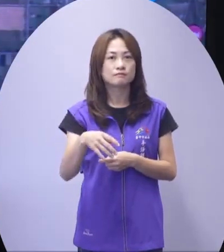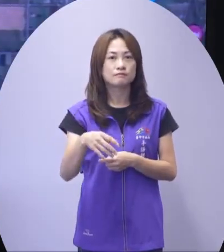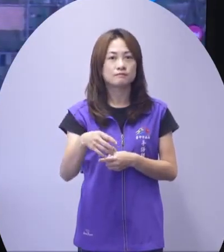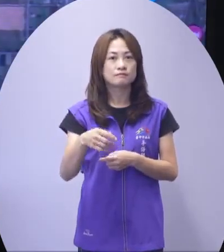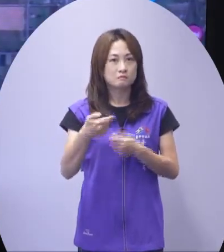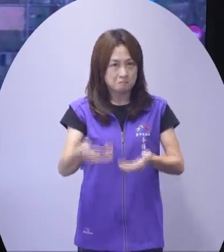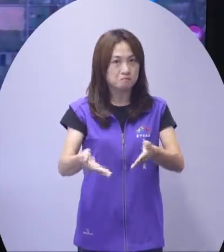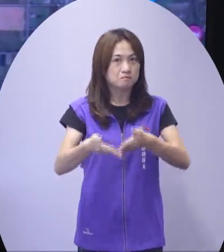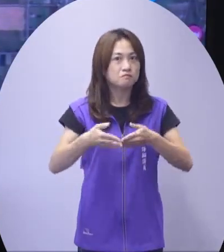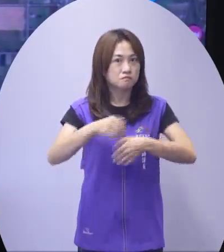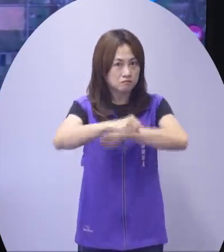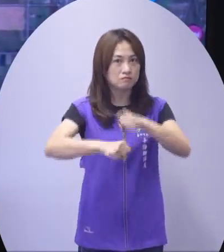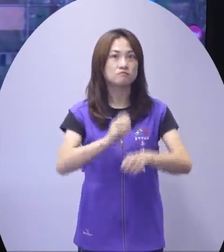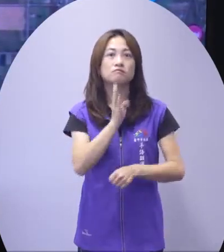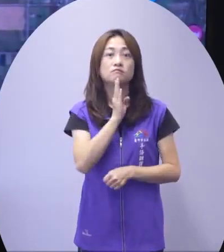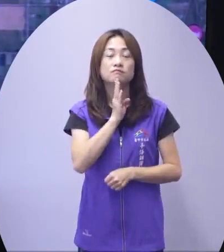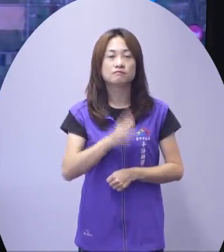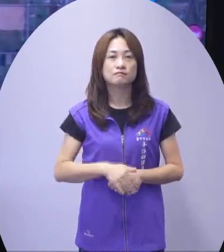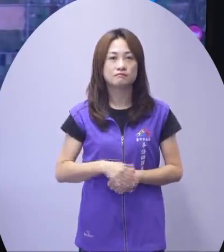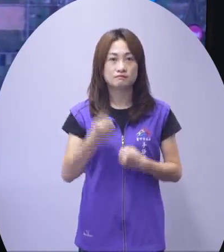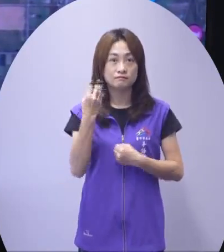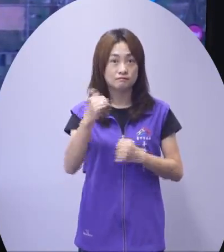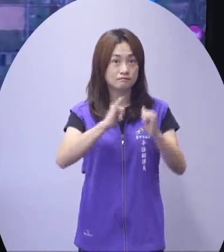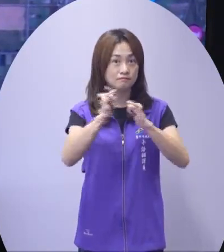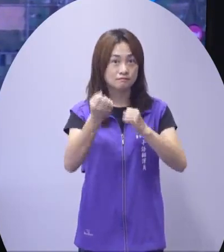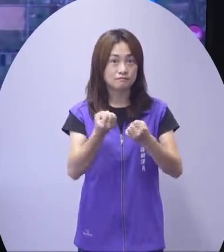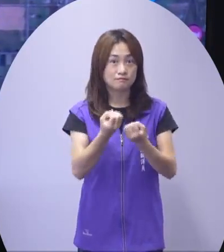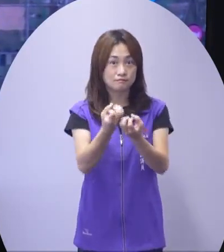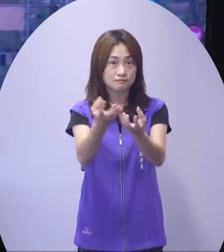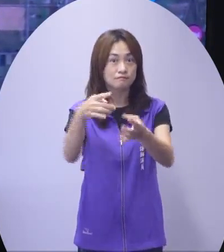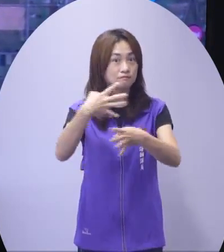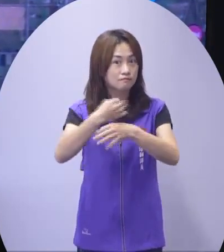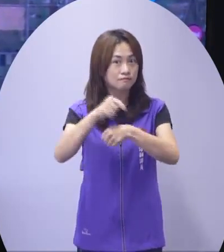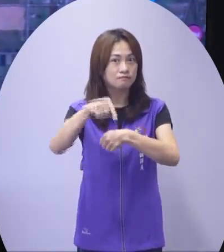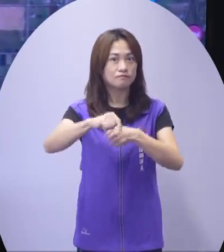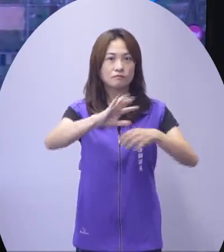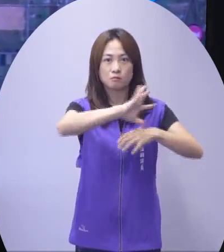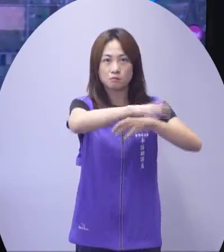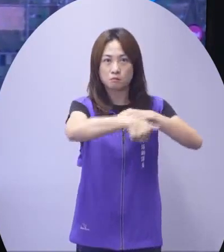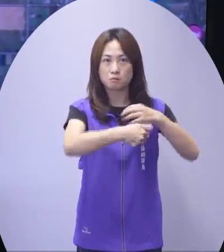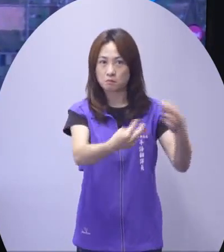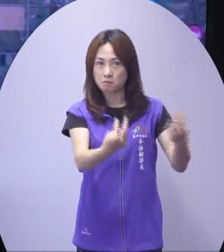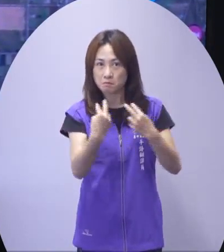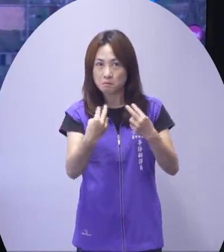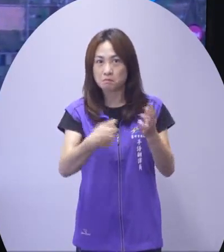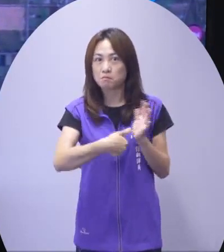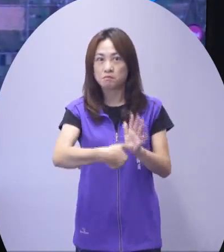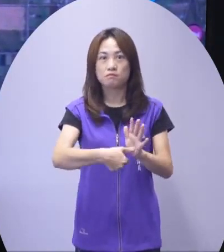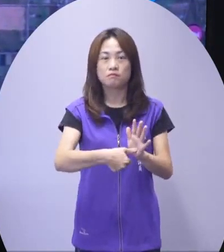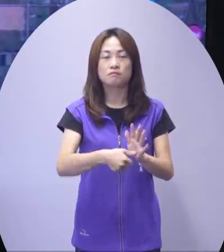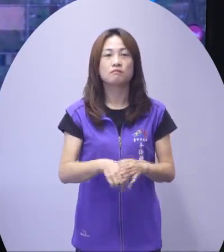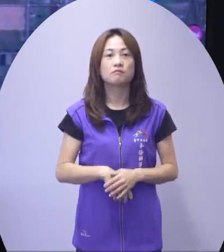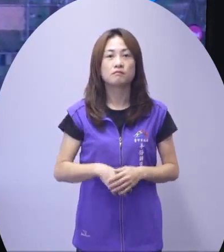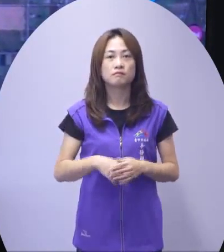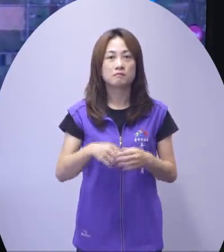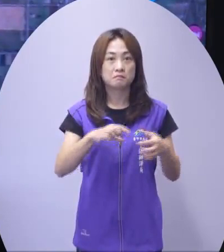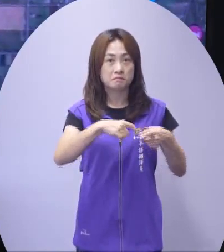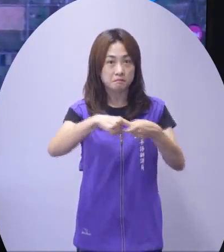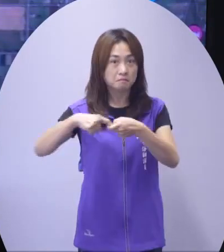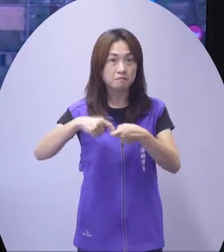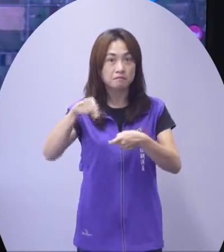重要的一个活动。新社花海它现在已经变成国际性的一个以农业休闲有关的这样